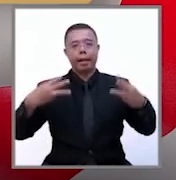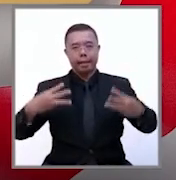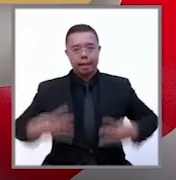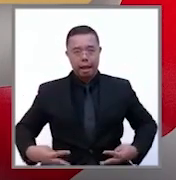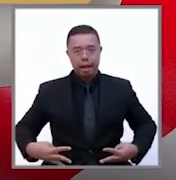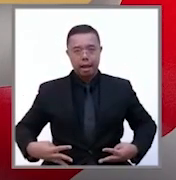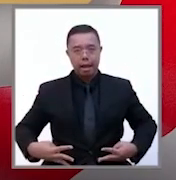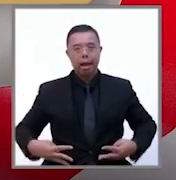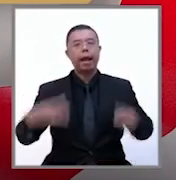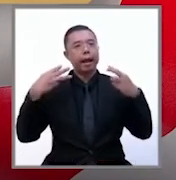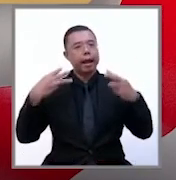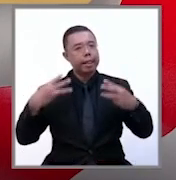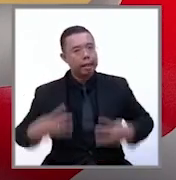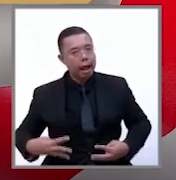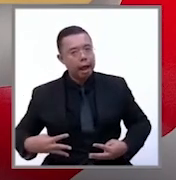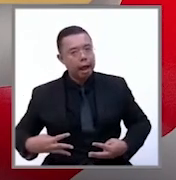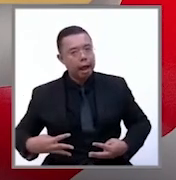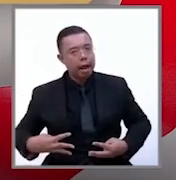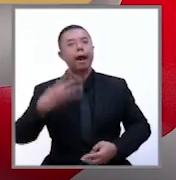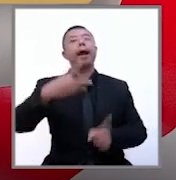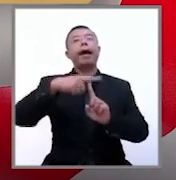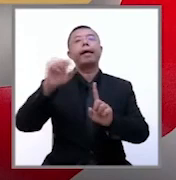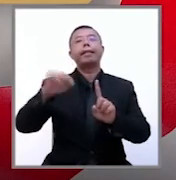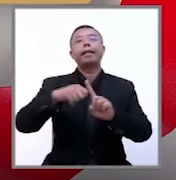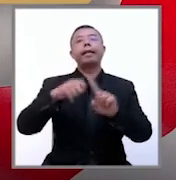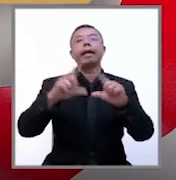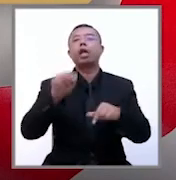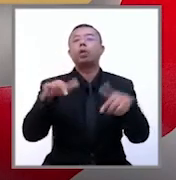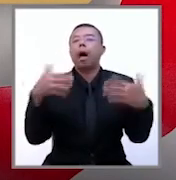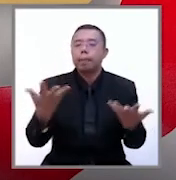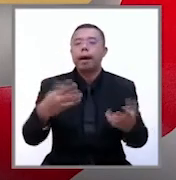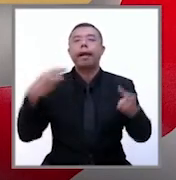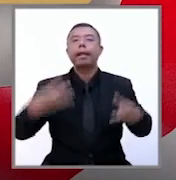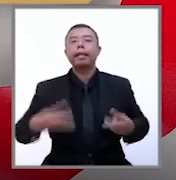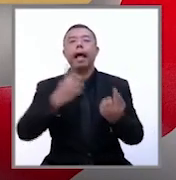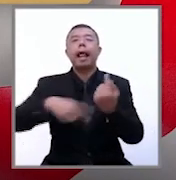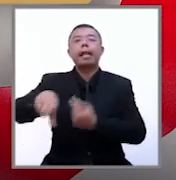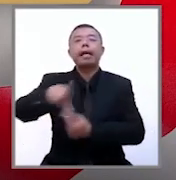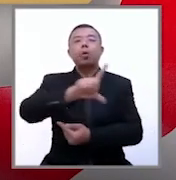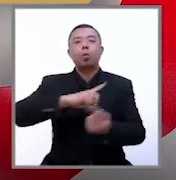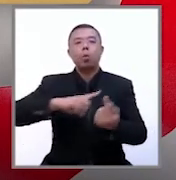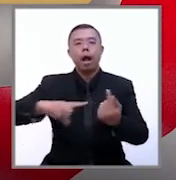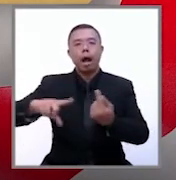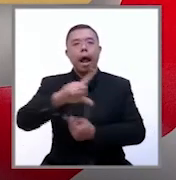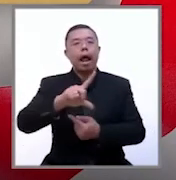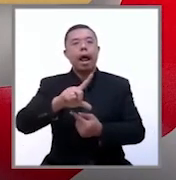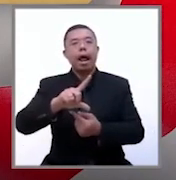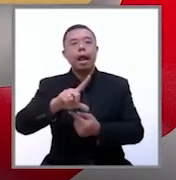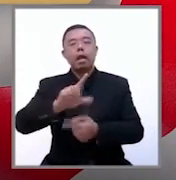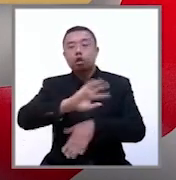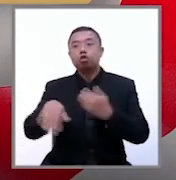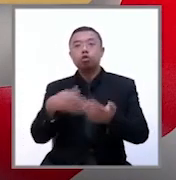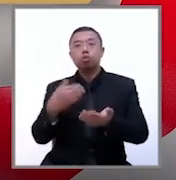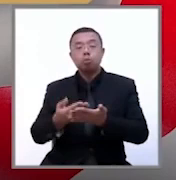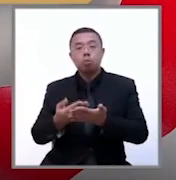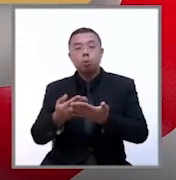Gibran etika sekali lagi etika Etika itu adalah etika lingkungan Apun